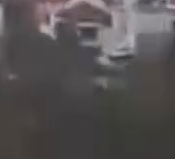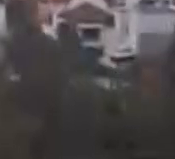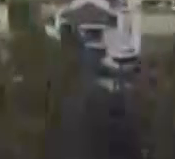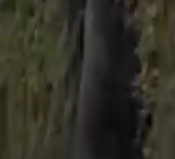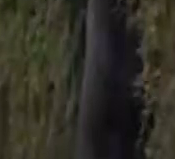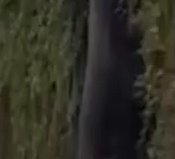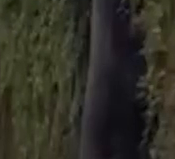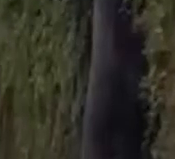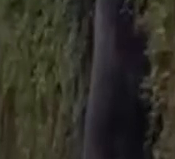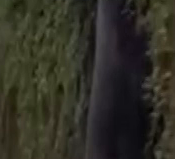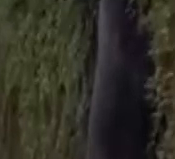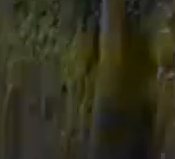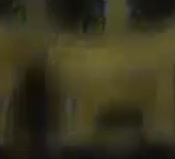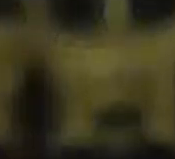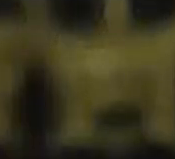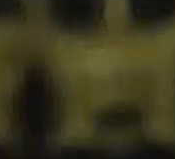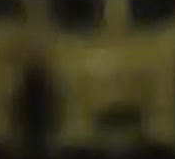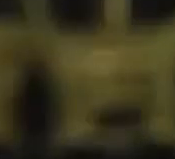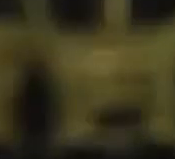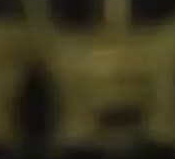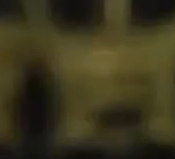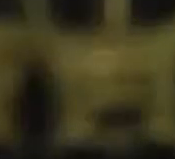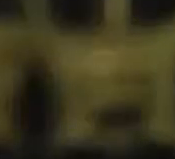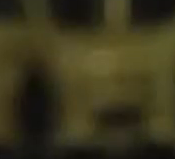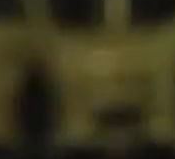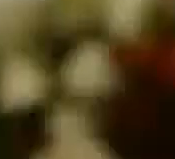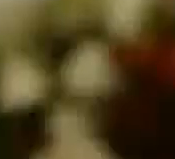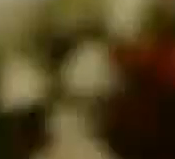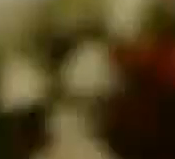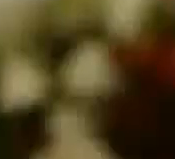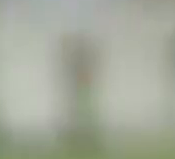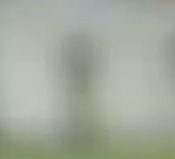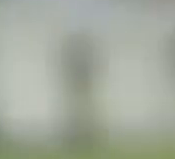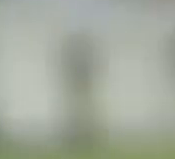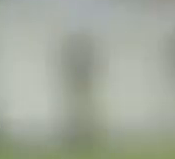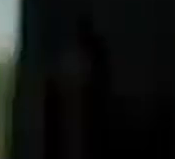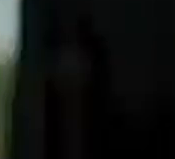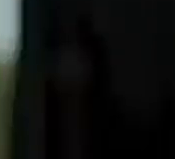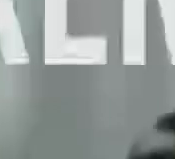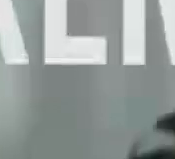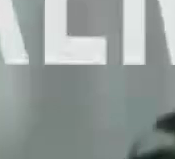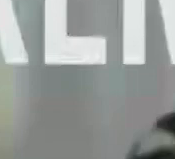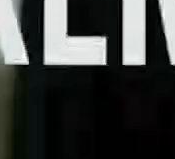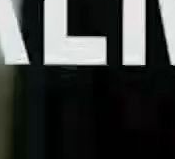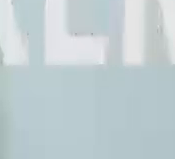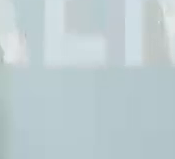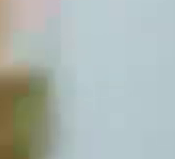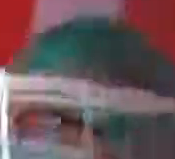Bapak, Ibu, saudara-saudara, saat ini semua wajib pakai masker.